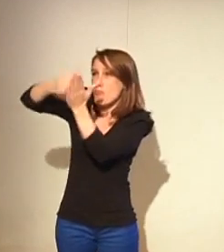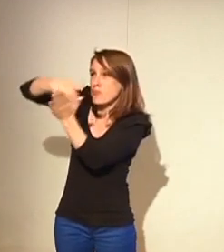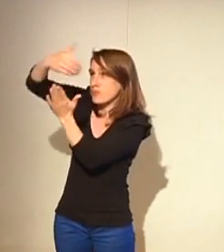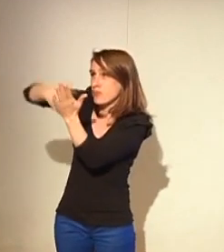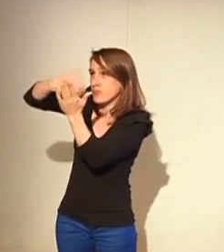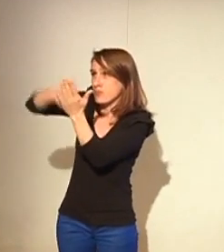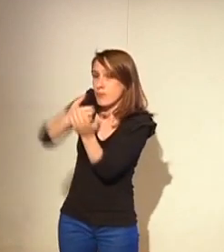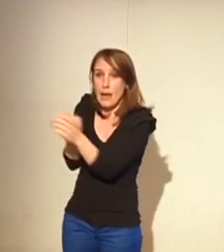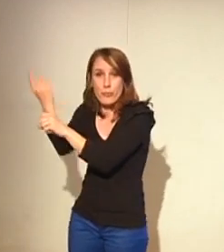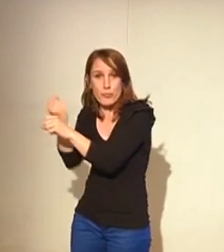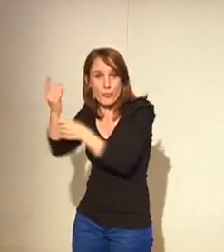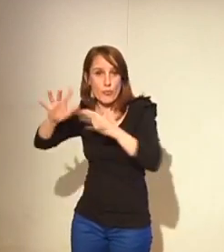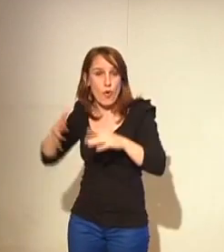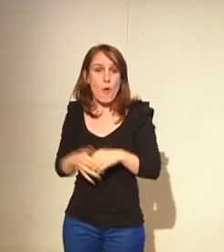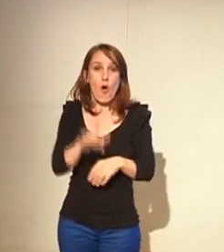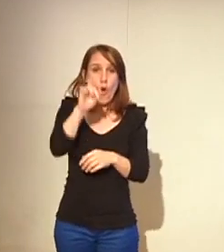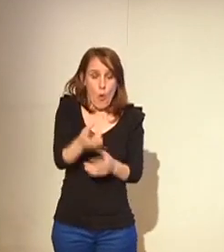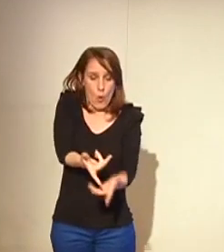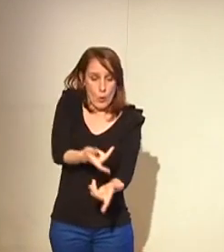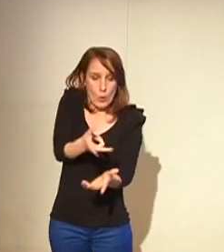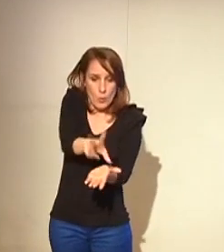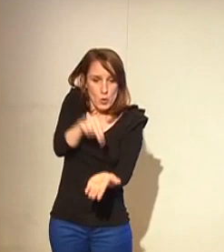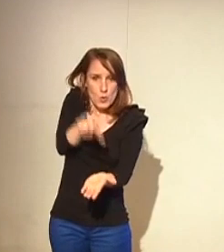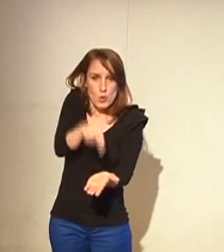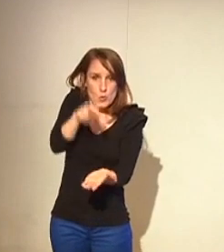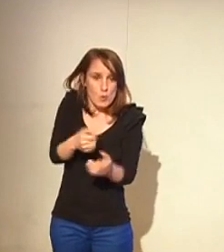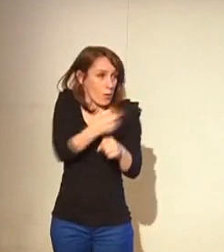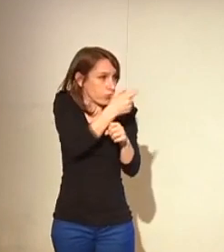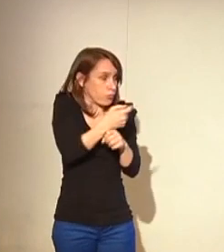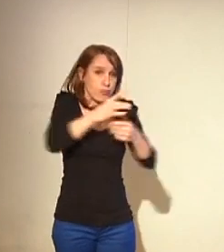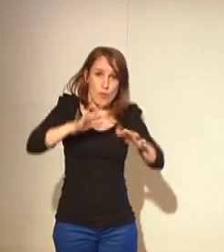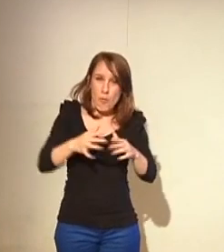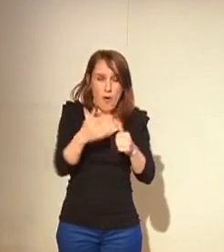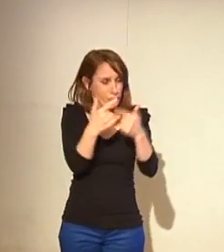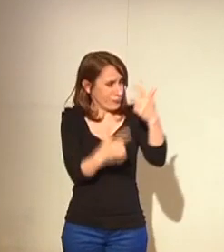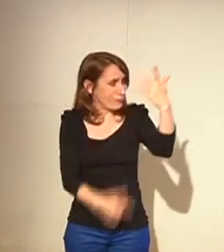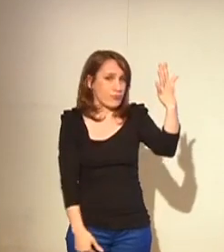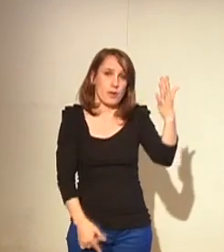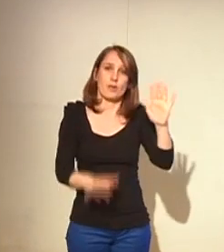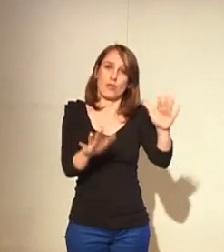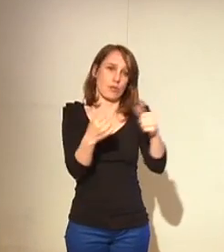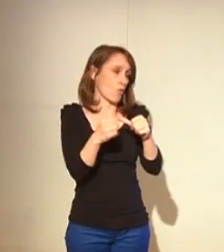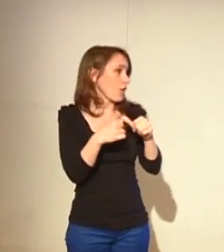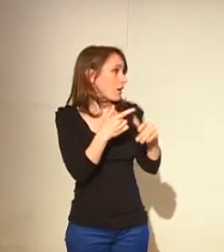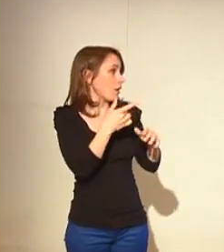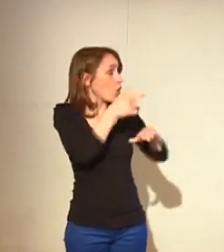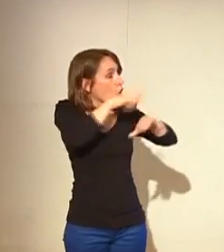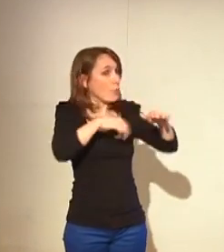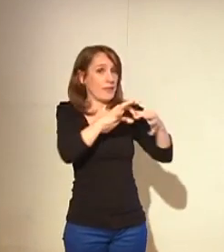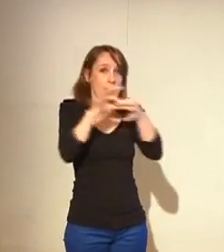eaux souterraines sans parler de la revalisation des sites et j'en passe il ne faudrait donc pas que le comité de liaison